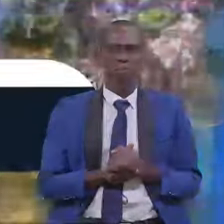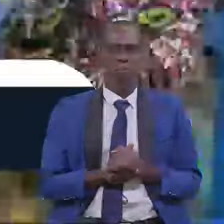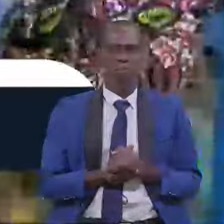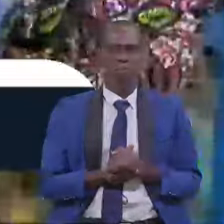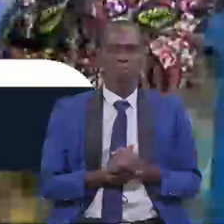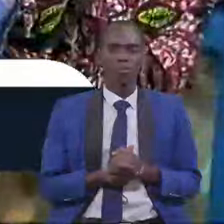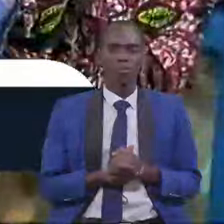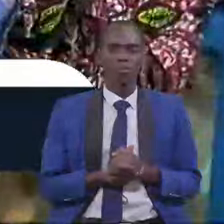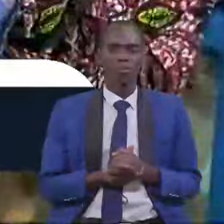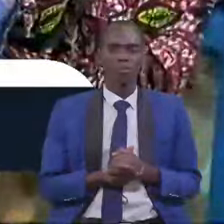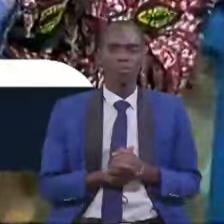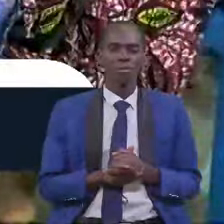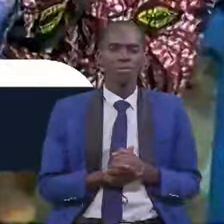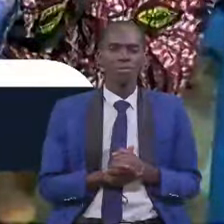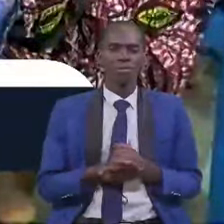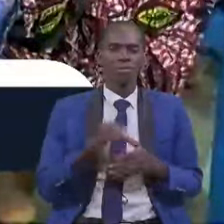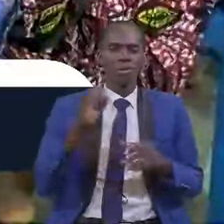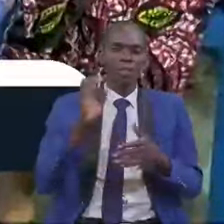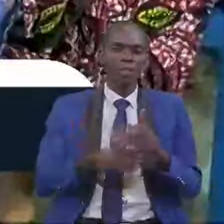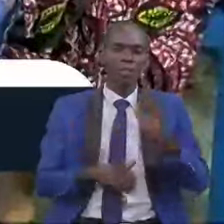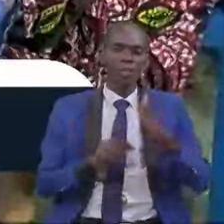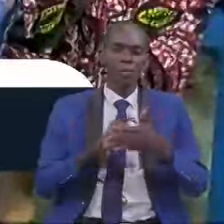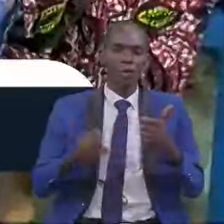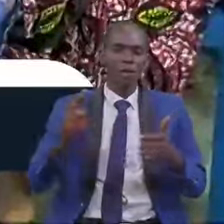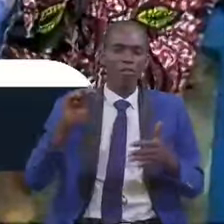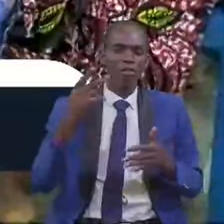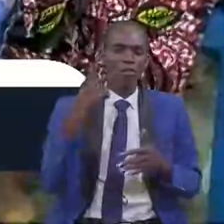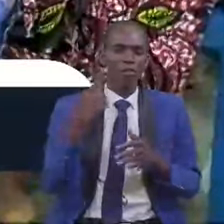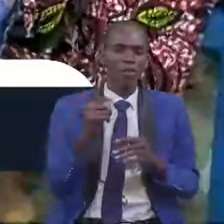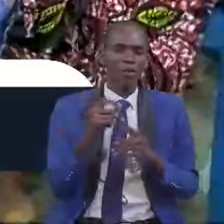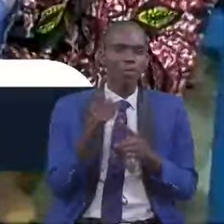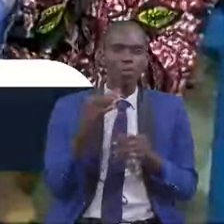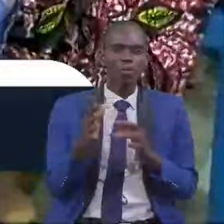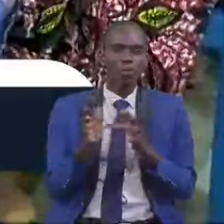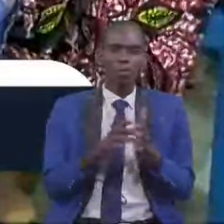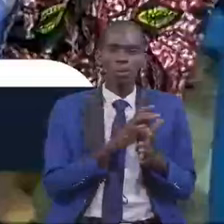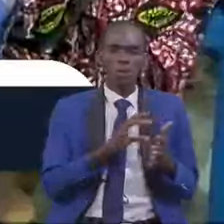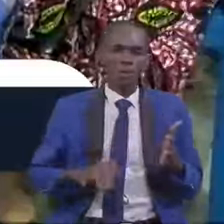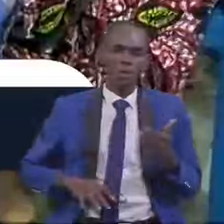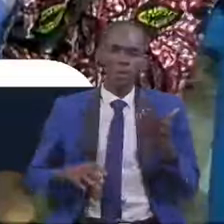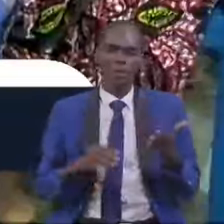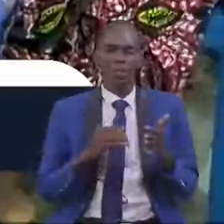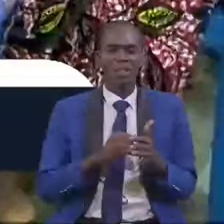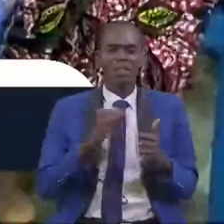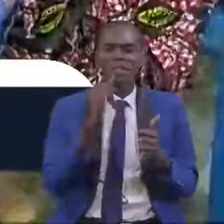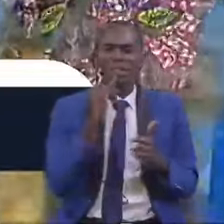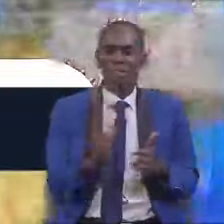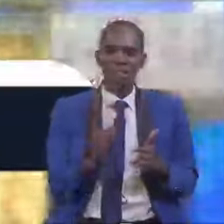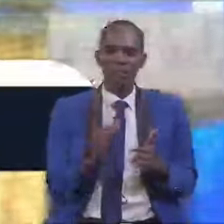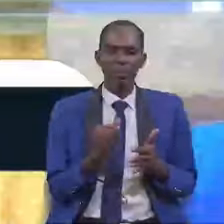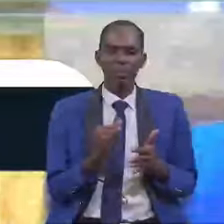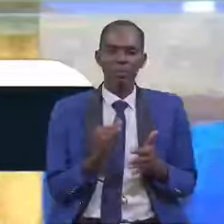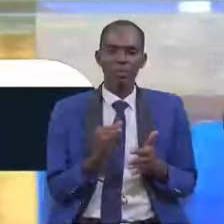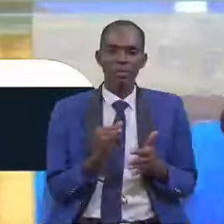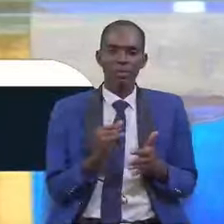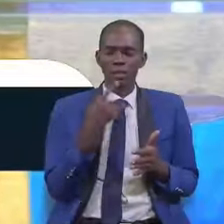5, 14. Voyons les paroles de Jésus-Christ qui dit, « Depuis Jésus le trouva